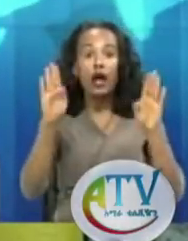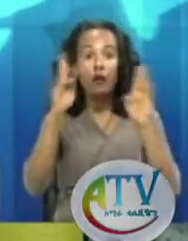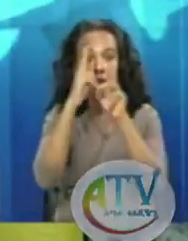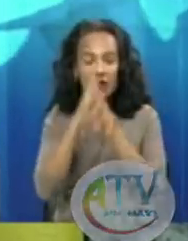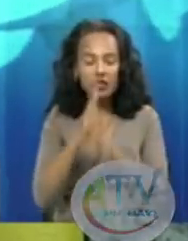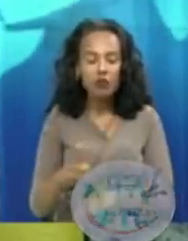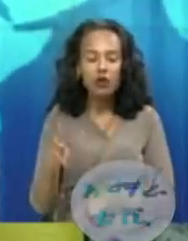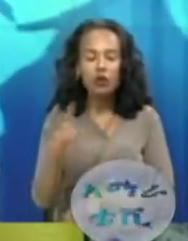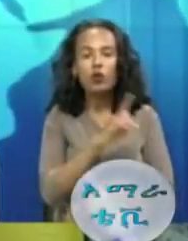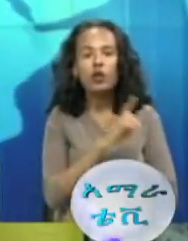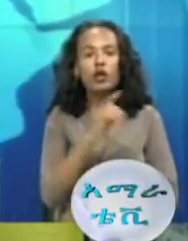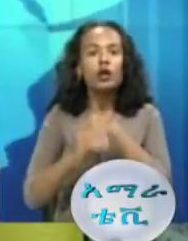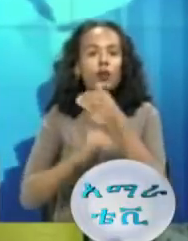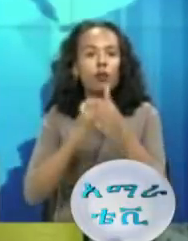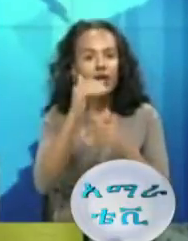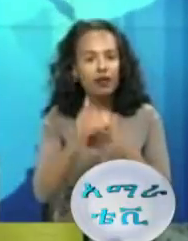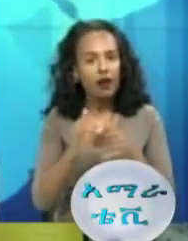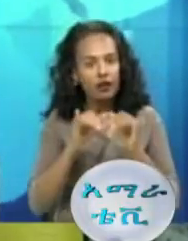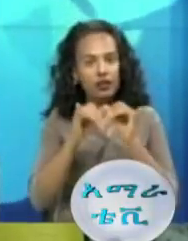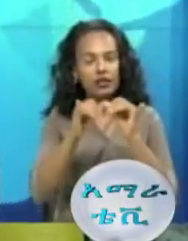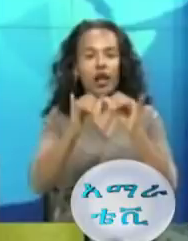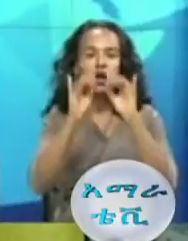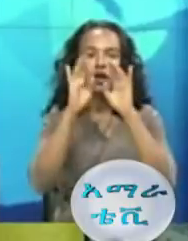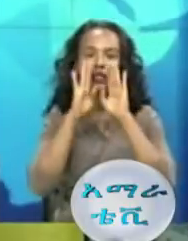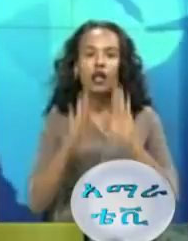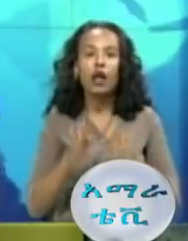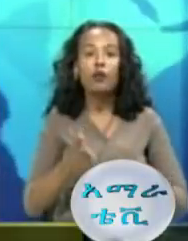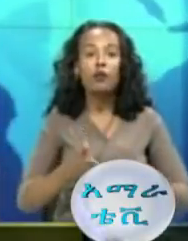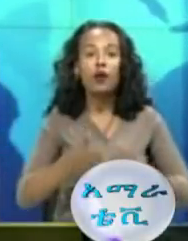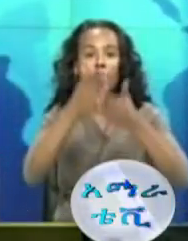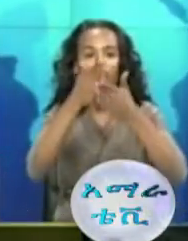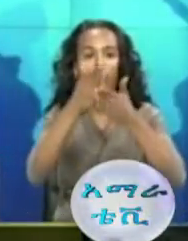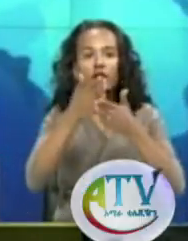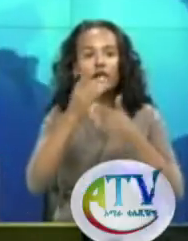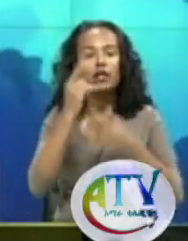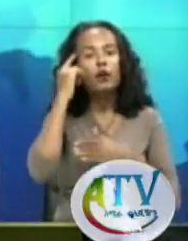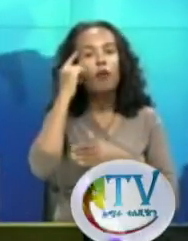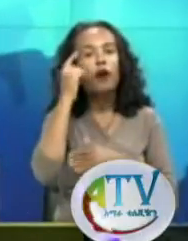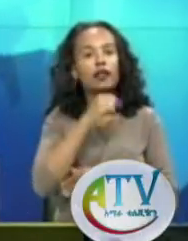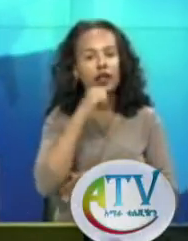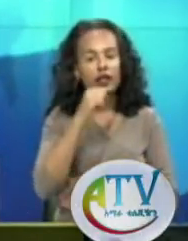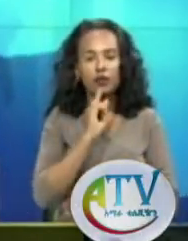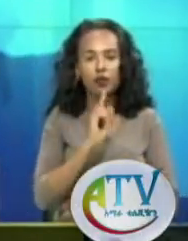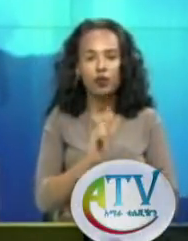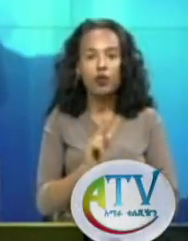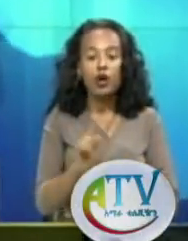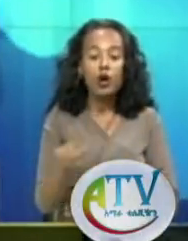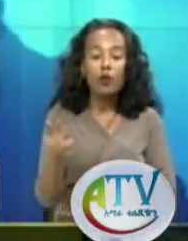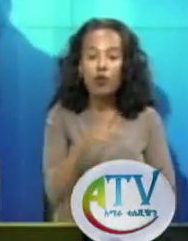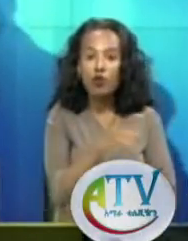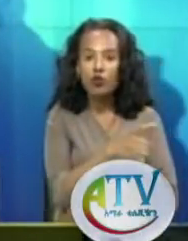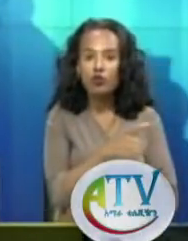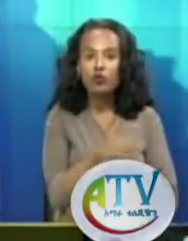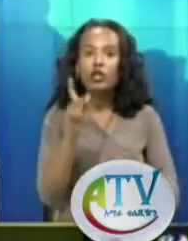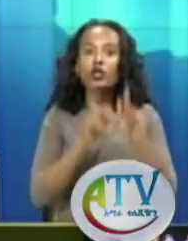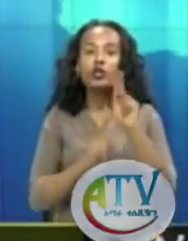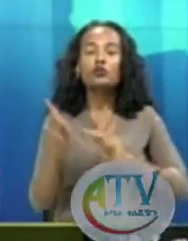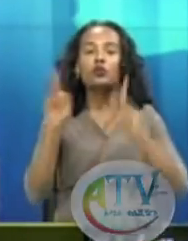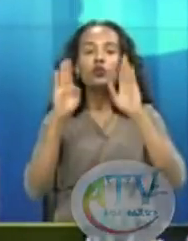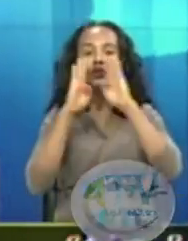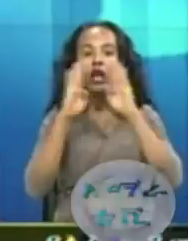ሆነ በቀጣይነት ዘላቂ ሰላምን መገንባት የማይታሰብ ነው። በመሆኑም ህዝቡ